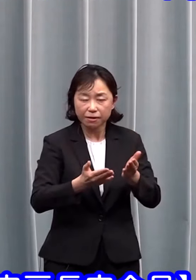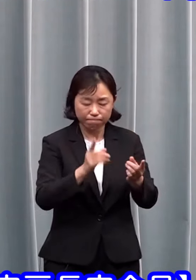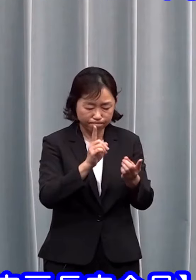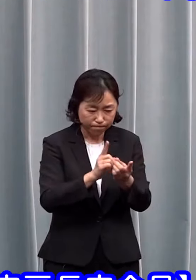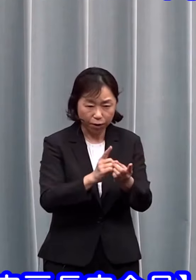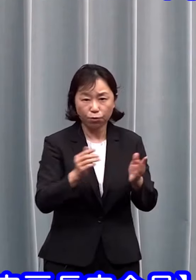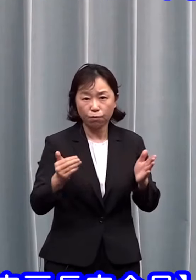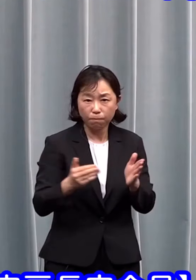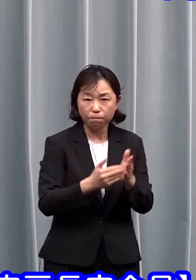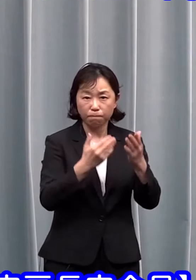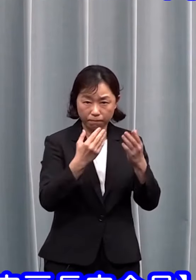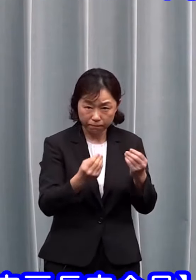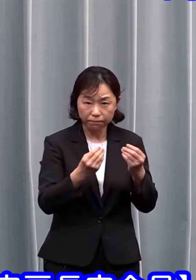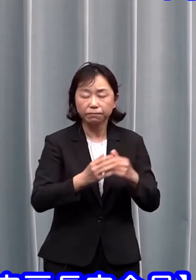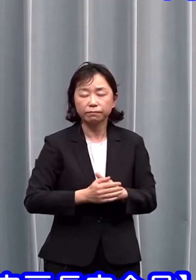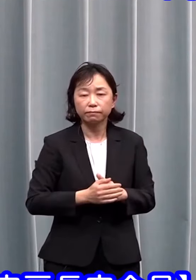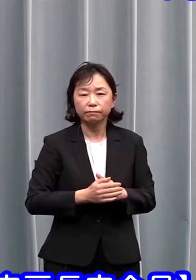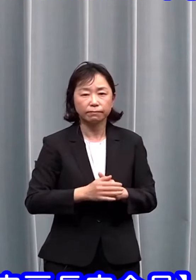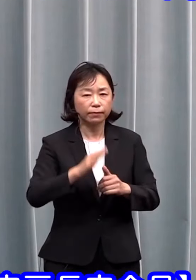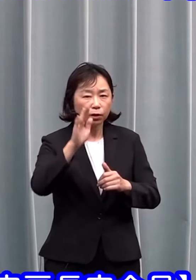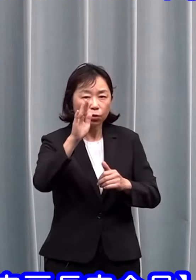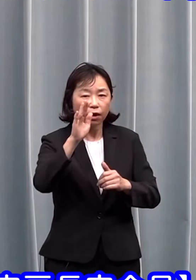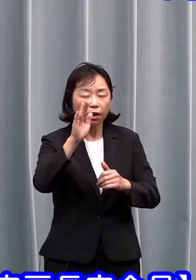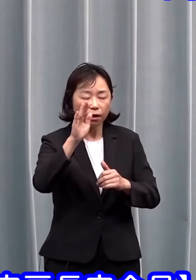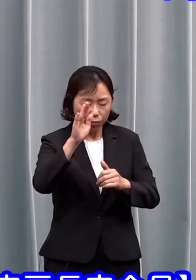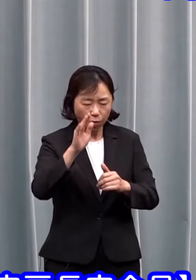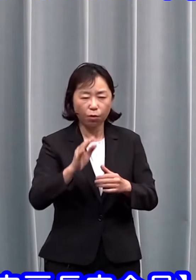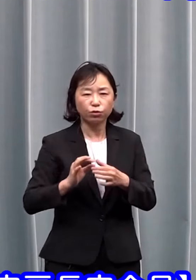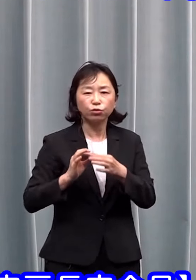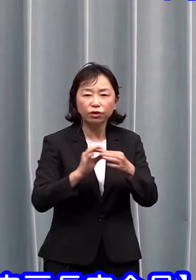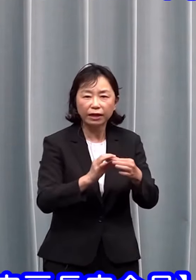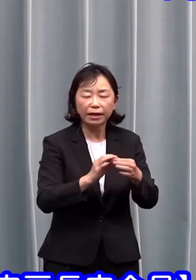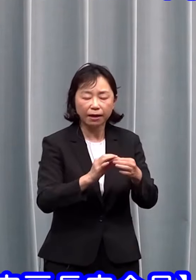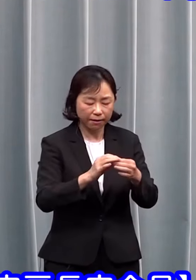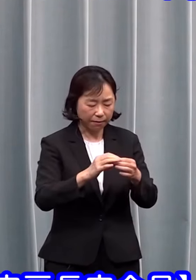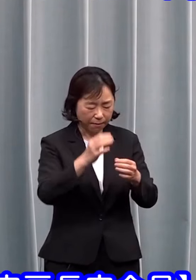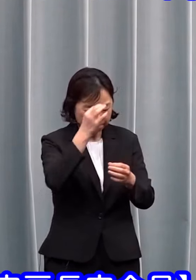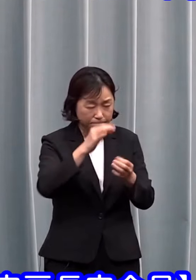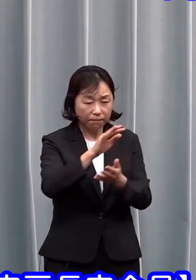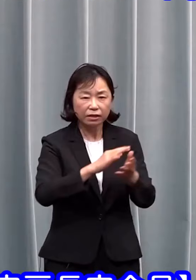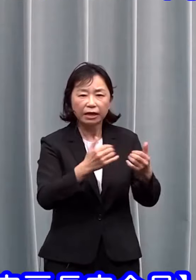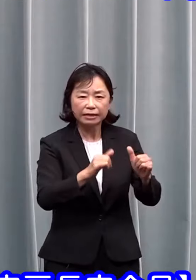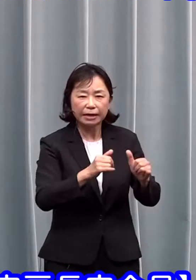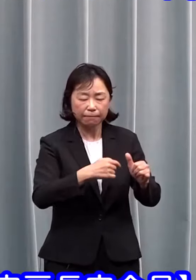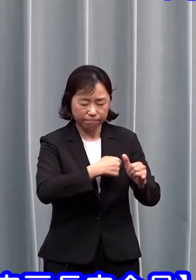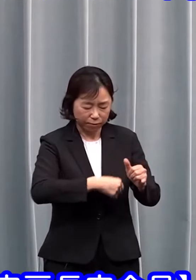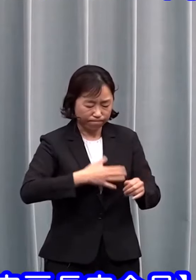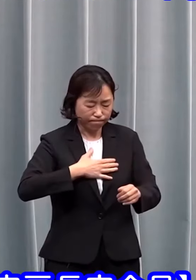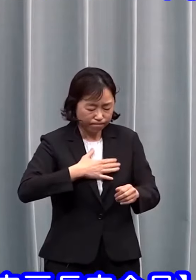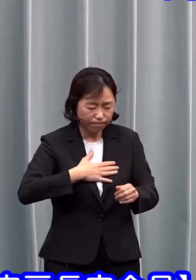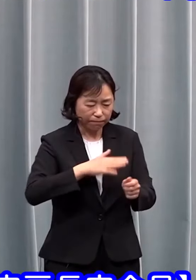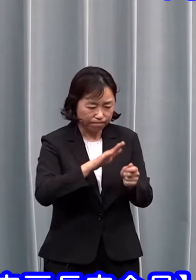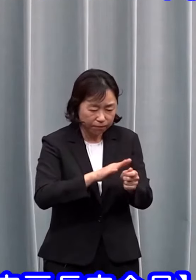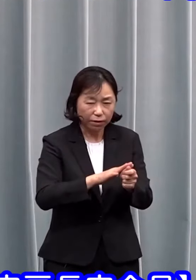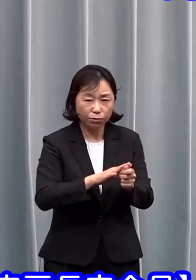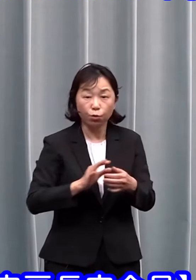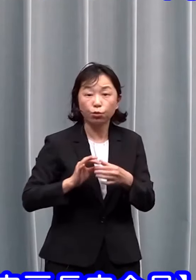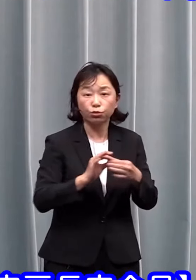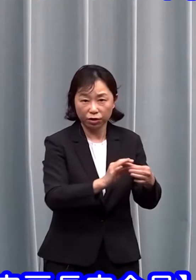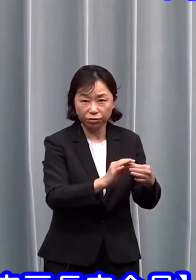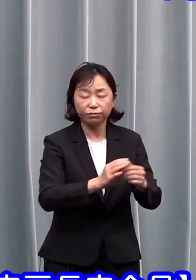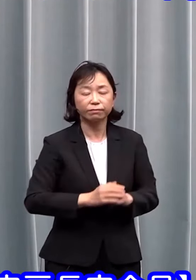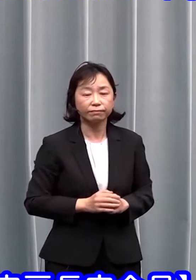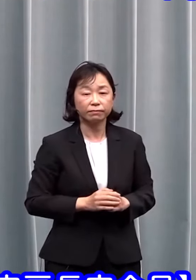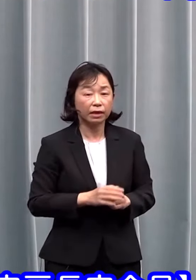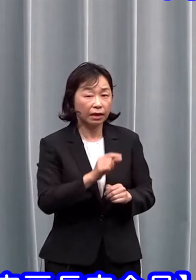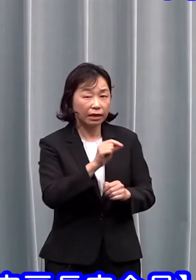でございまして、引き続き被災者の皆様に寄り添った支援、これを全力で実施してまいりたいと考えております。 この後